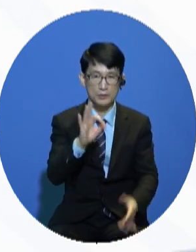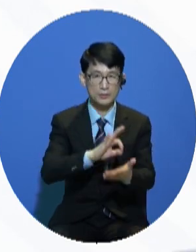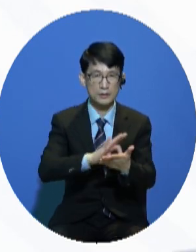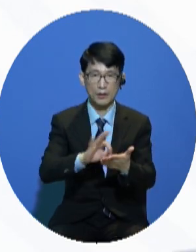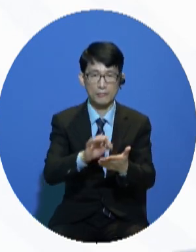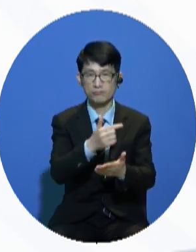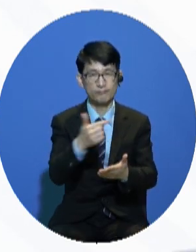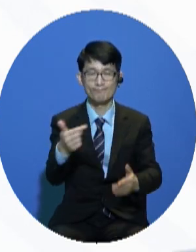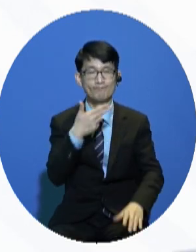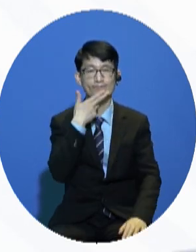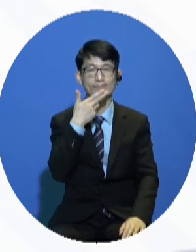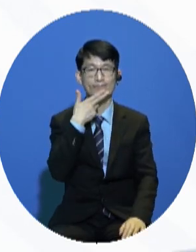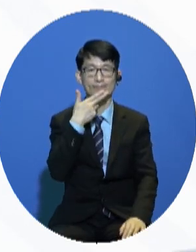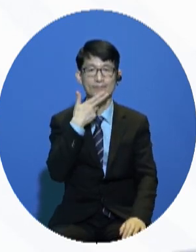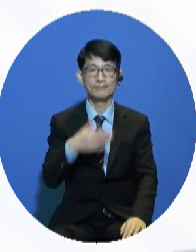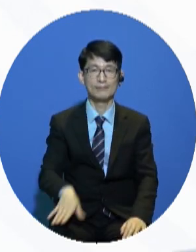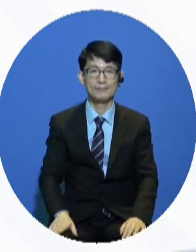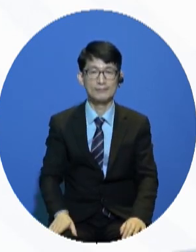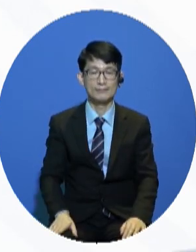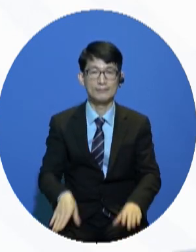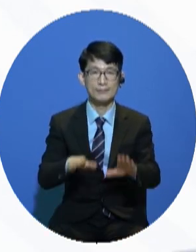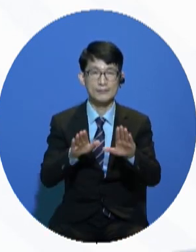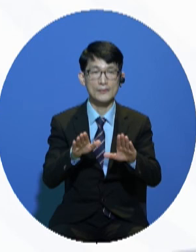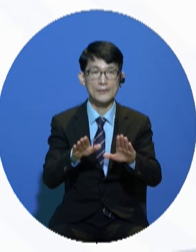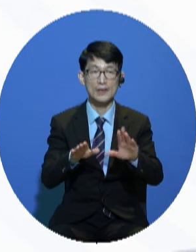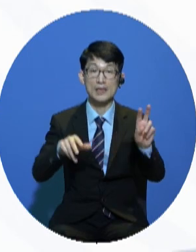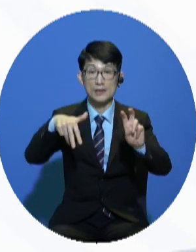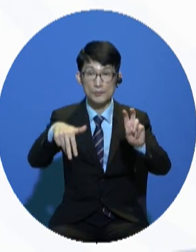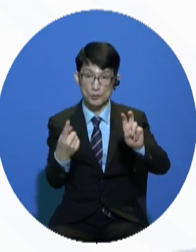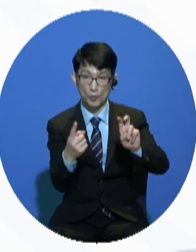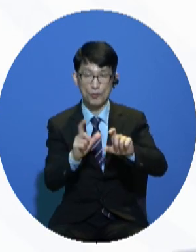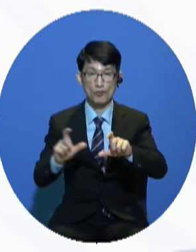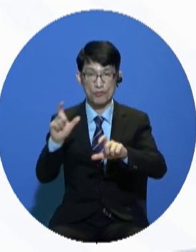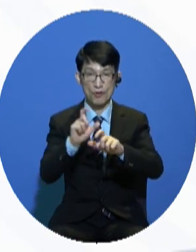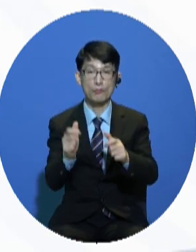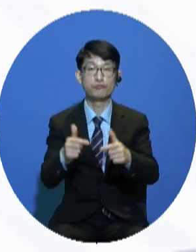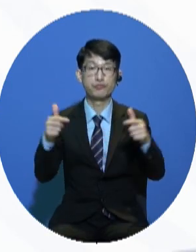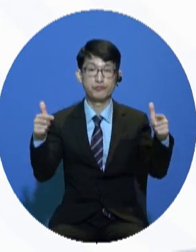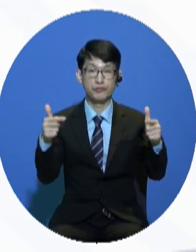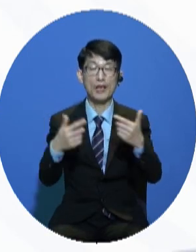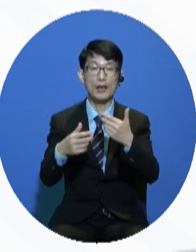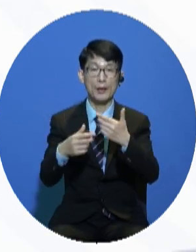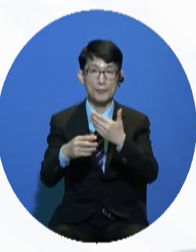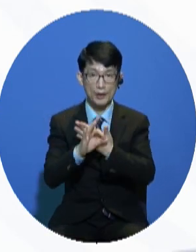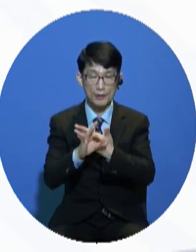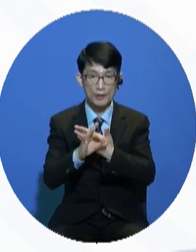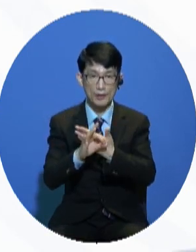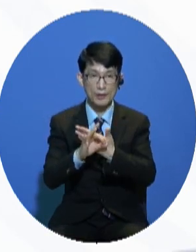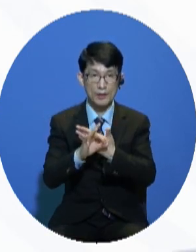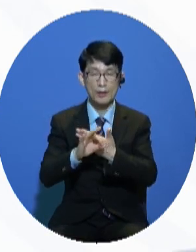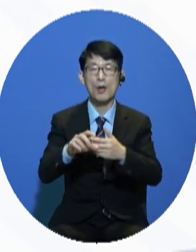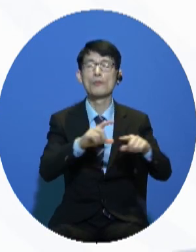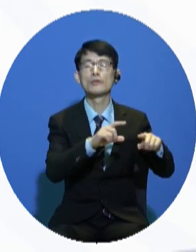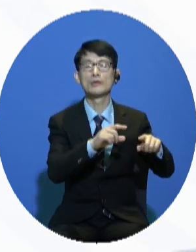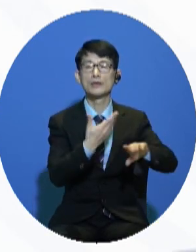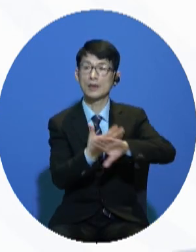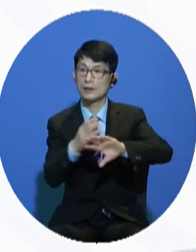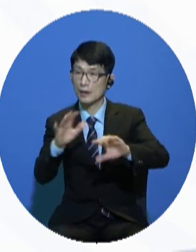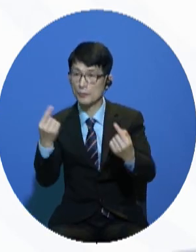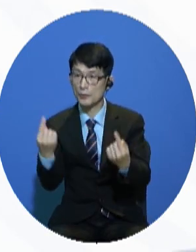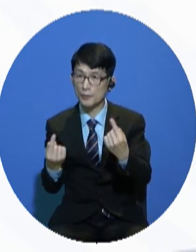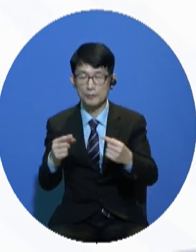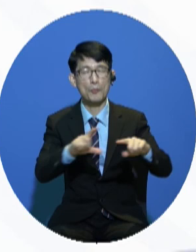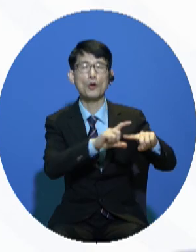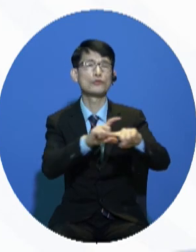있는 나라입니다. 그런데 여기에 예산을 또 20조를 더 추가하게 되더라도 OECD 평균밖에 안 된다는 겁니다. 그래서 저는